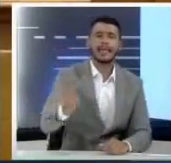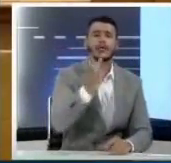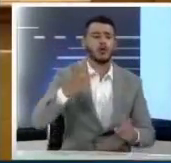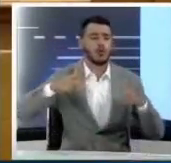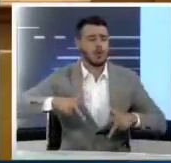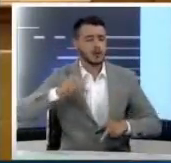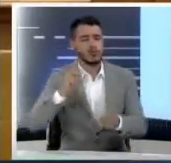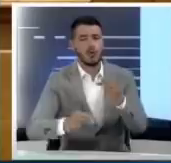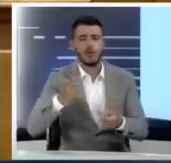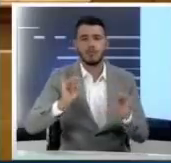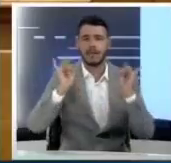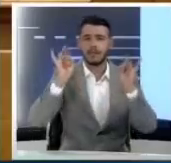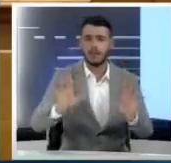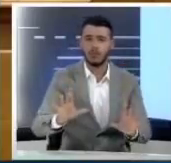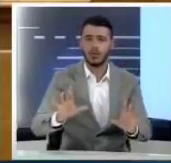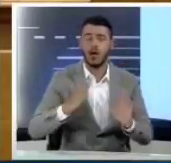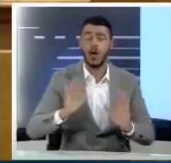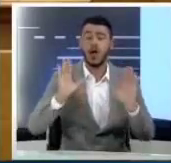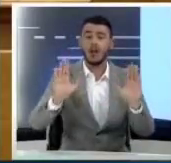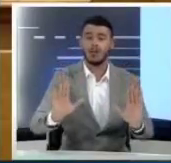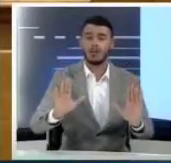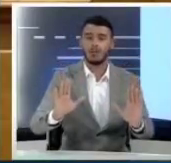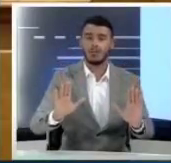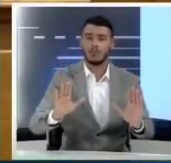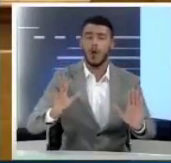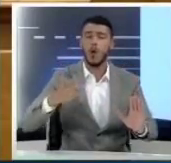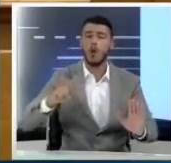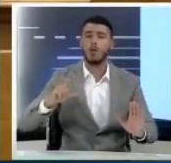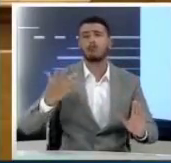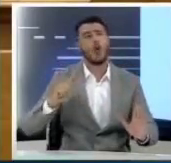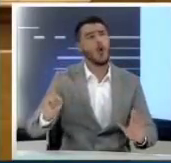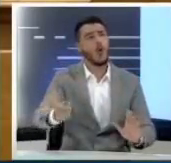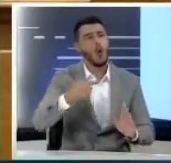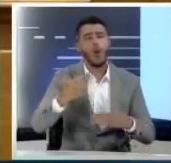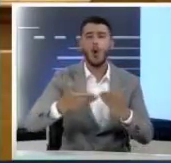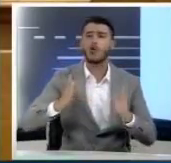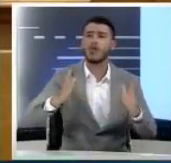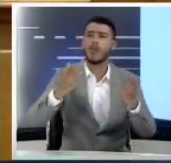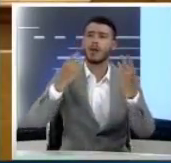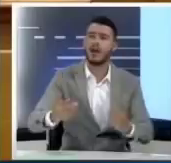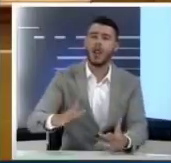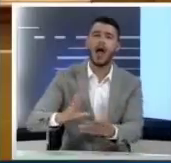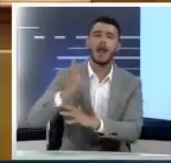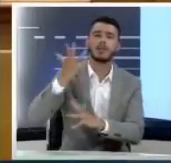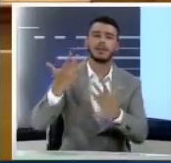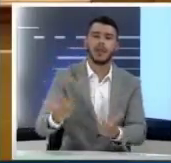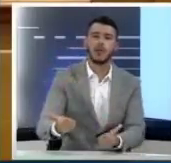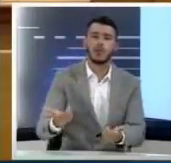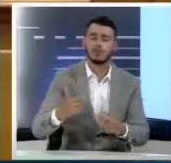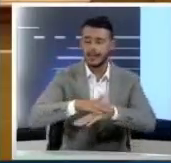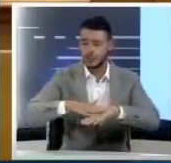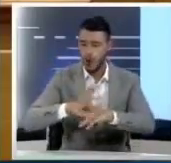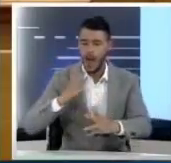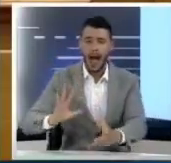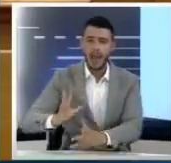κράτος, αλλά όλα θα πάνε καλά. Πώς θα πάνε καλά? Γιατί θα έχουμε ανάπτυξη. Γιατί θα